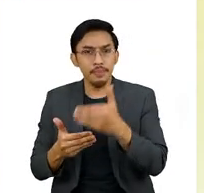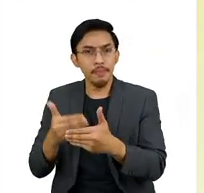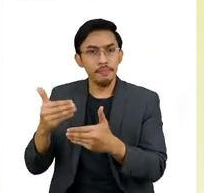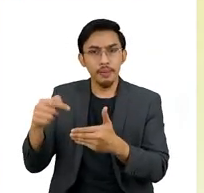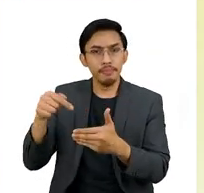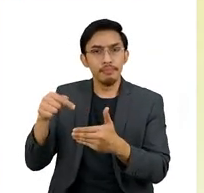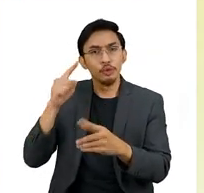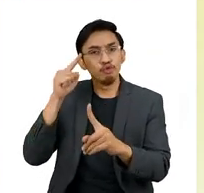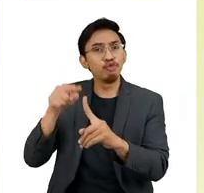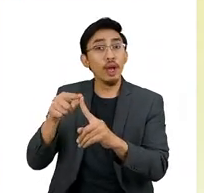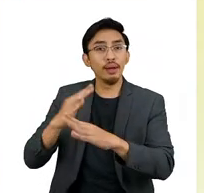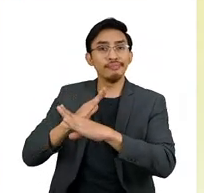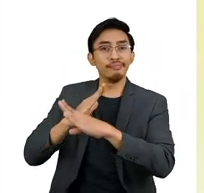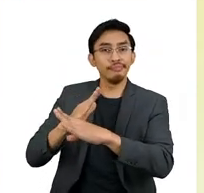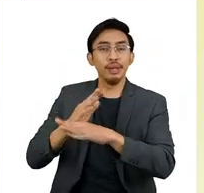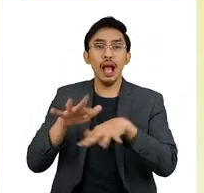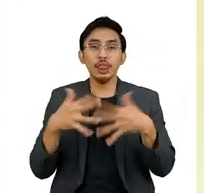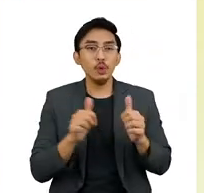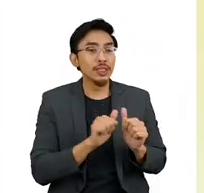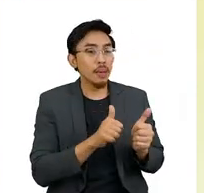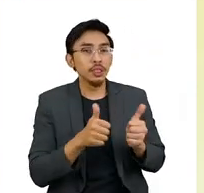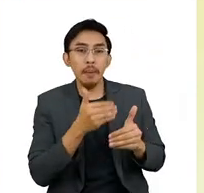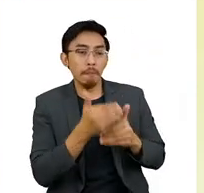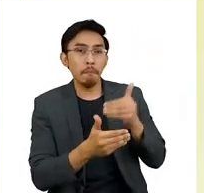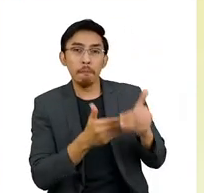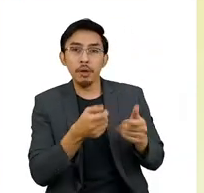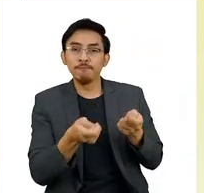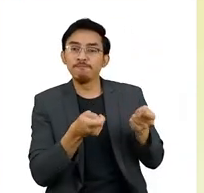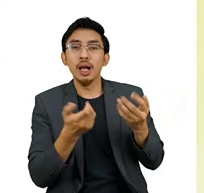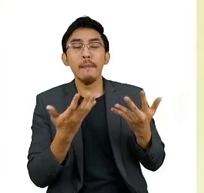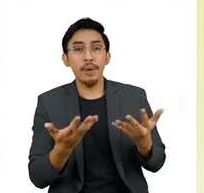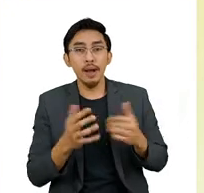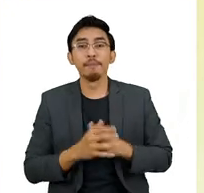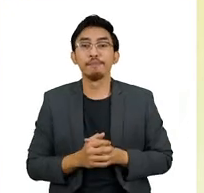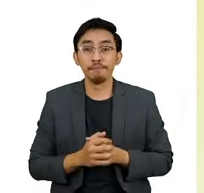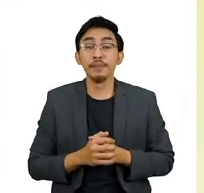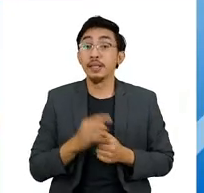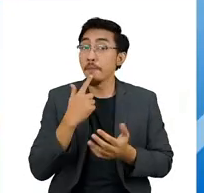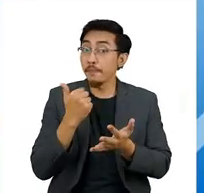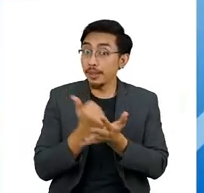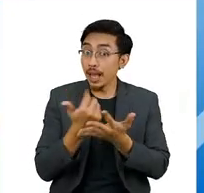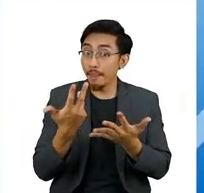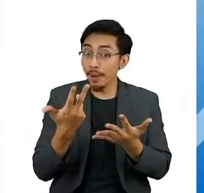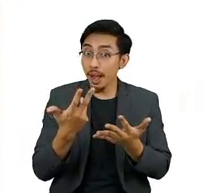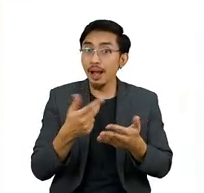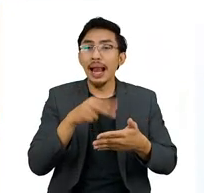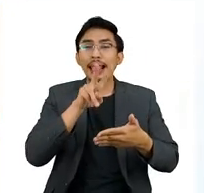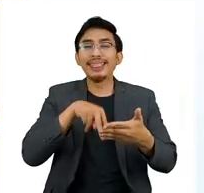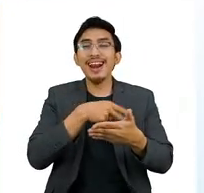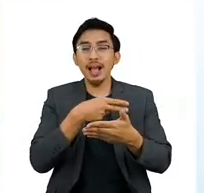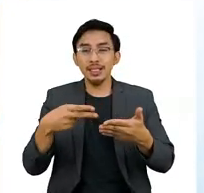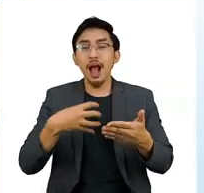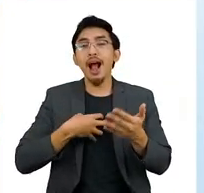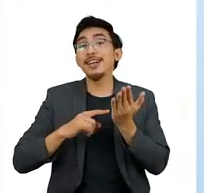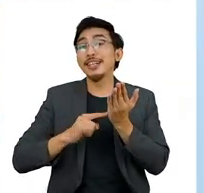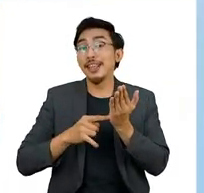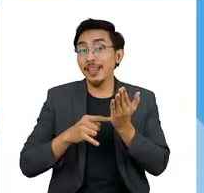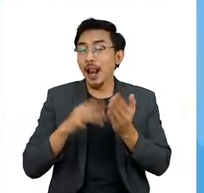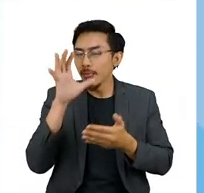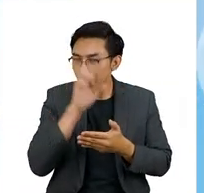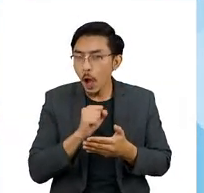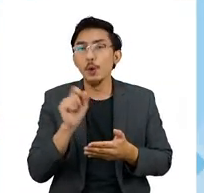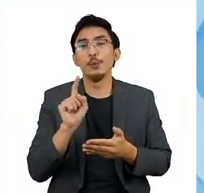menerapkan langkah-langkah pencegahan atau menyiapkan langkah-langkah penanganan maka penting untuk meningkatkan literasi hak